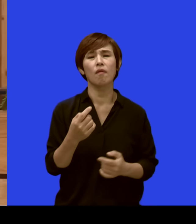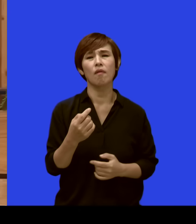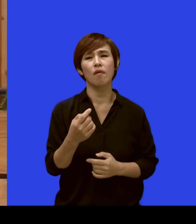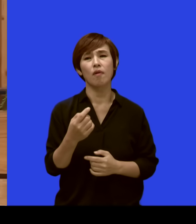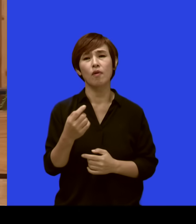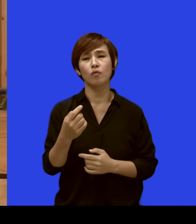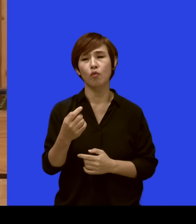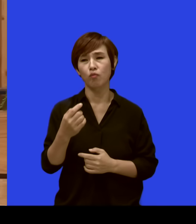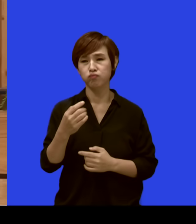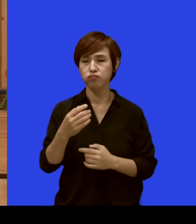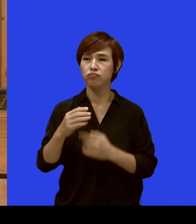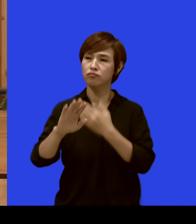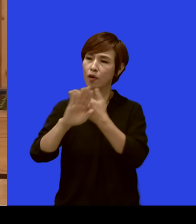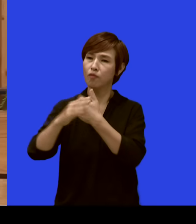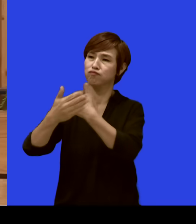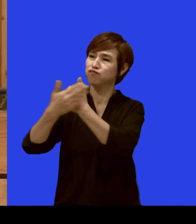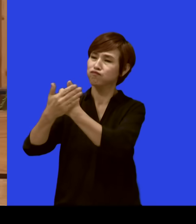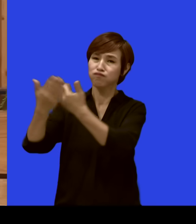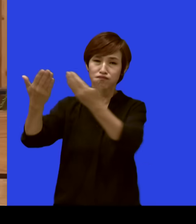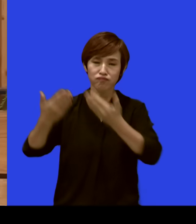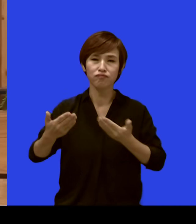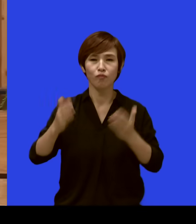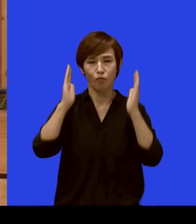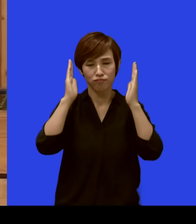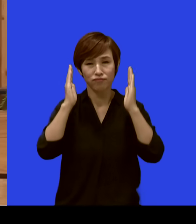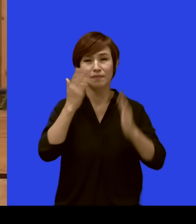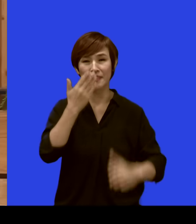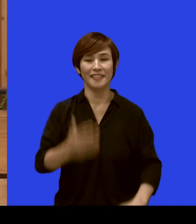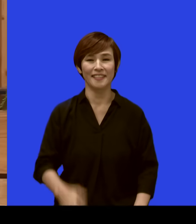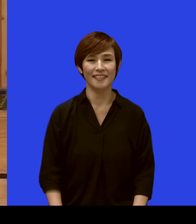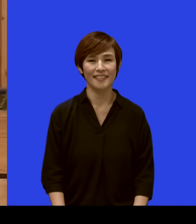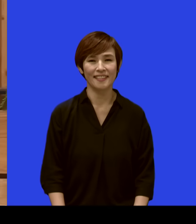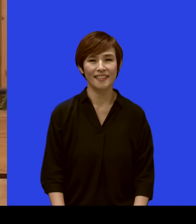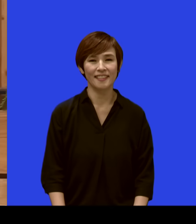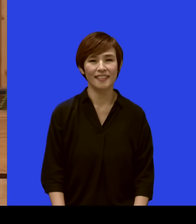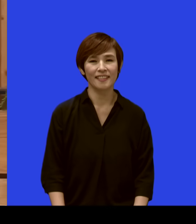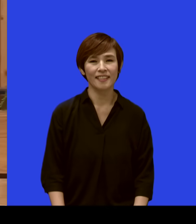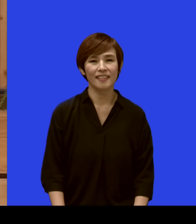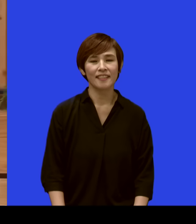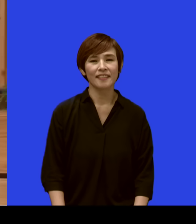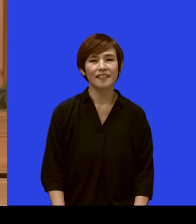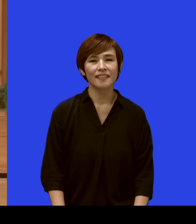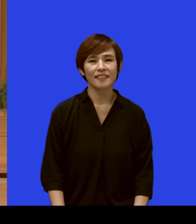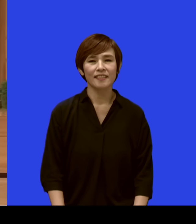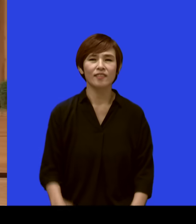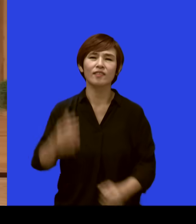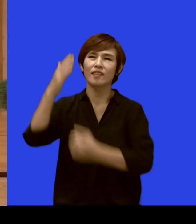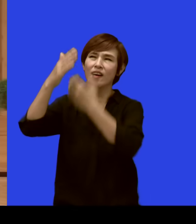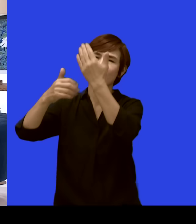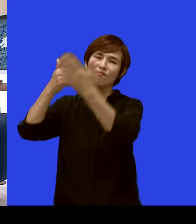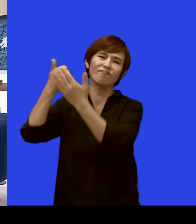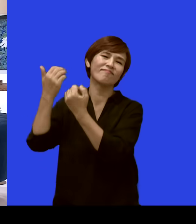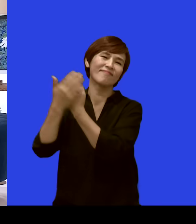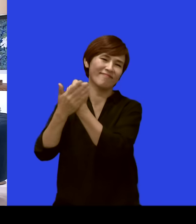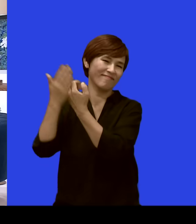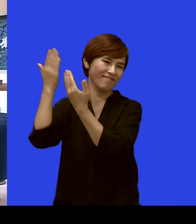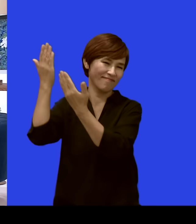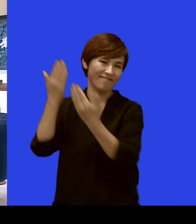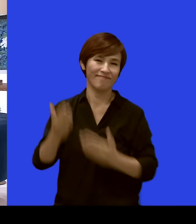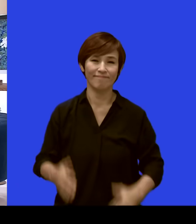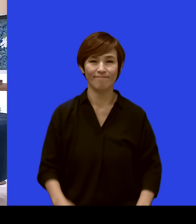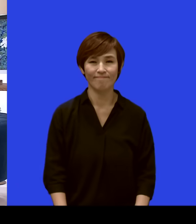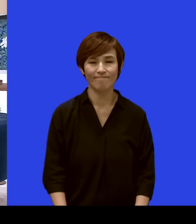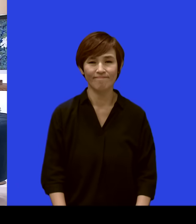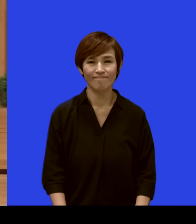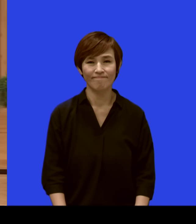힘들겠습니까? 그 돈을 내 돈을 만들기 위해서 밤낮 없이 또 연구하고 뭐 하셨어야 되지만 그걸 누리게 해주신다는 것이 이 하나님의 은혜인 것 같아요. 그래서